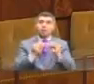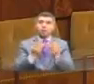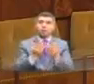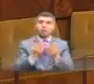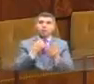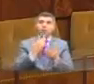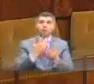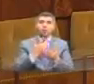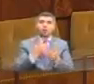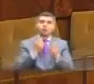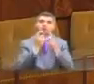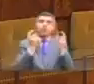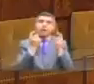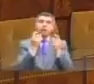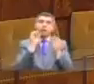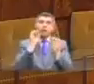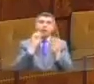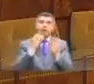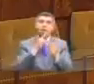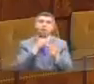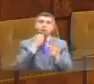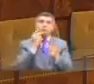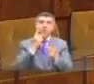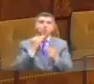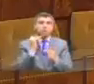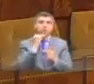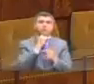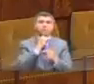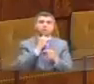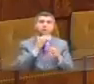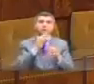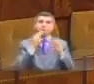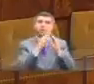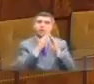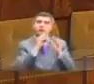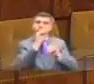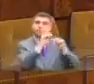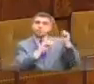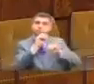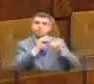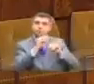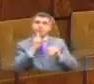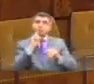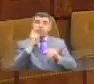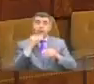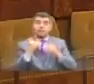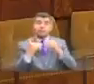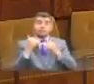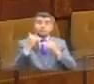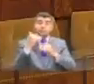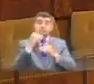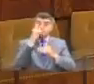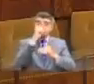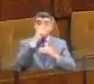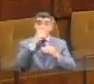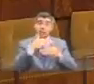العمران خص التسريع ب اصلاح هذا الدور لان كل شهر كيدوز الا والخطر مطروح على